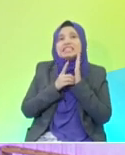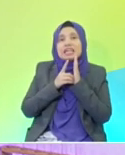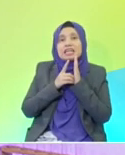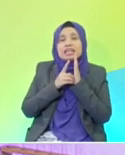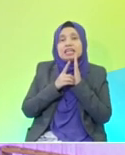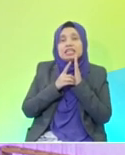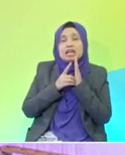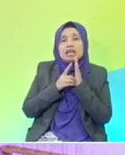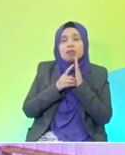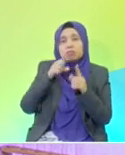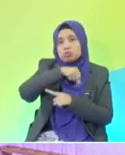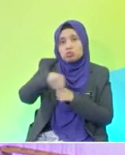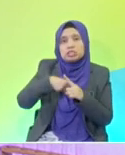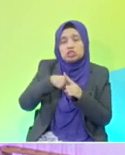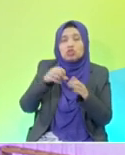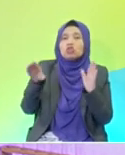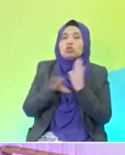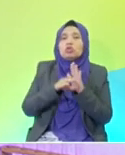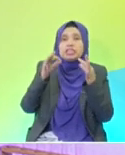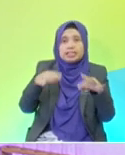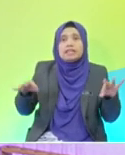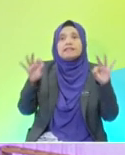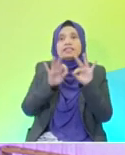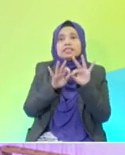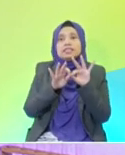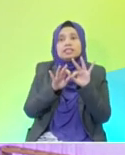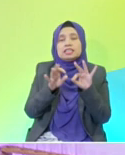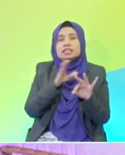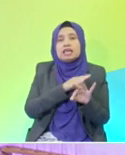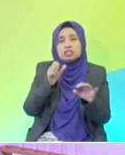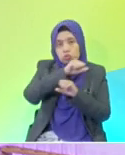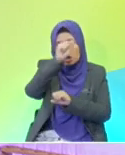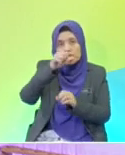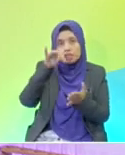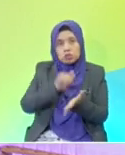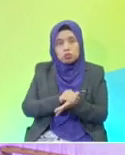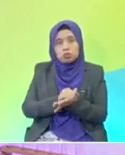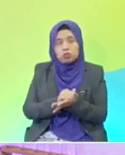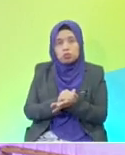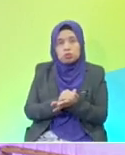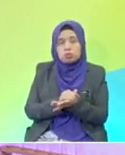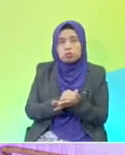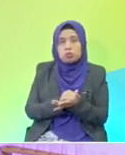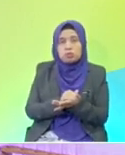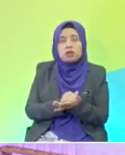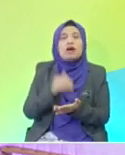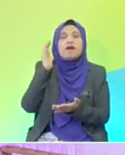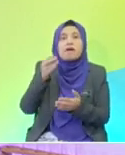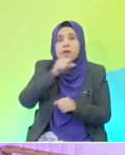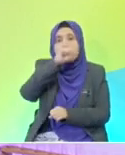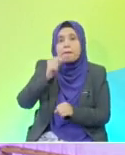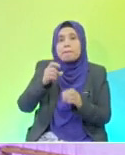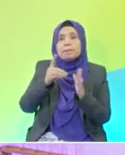diberi satu bentuk cerita di dalam soal dan soalnya tersebut akan di soal